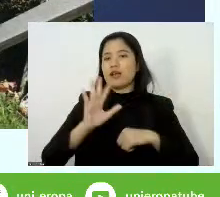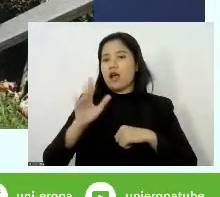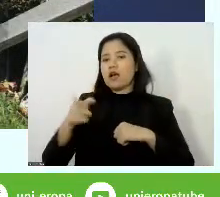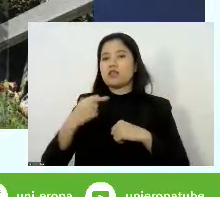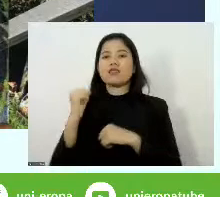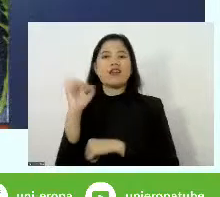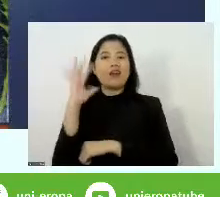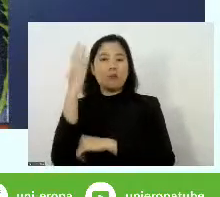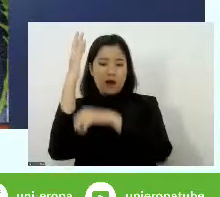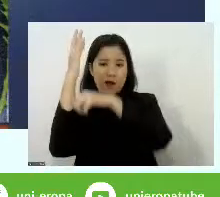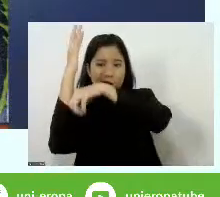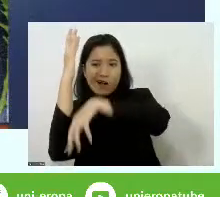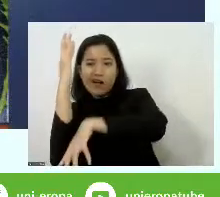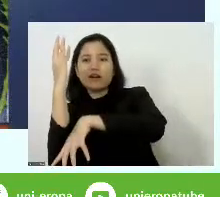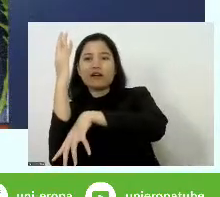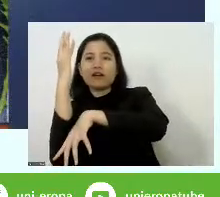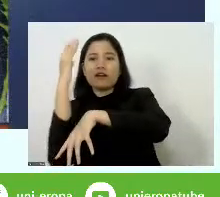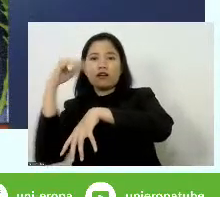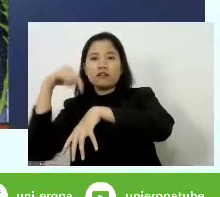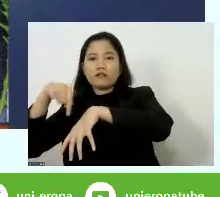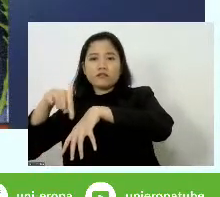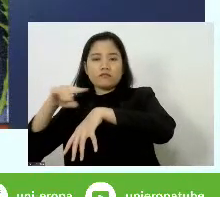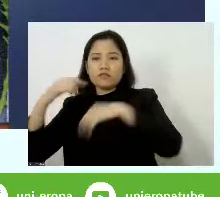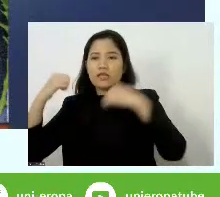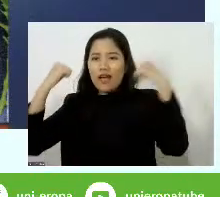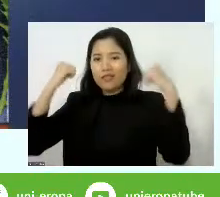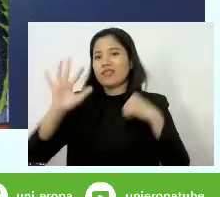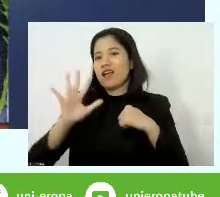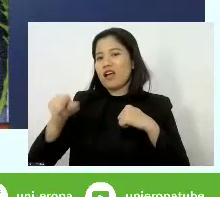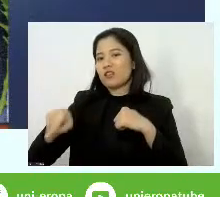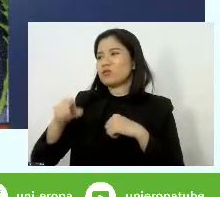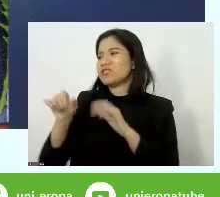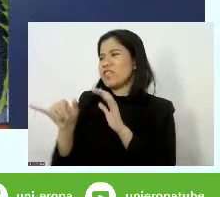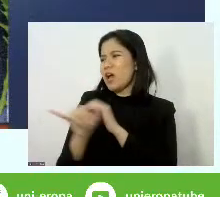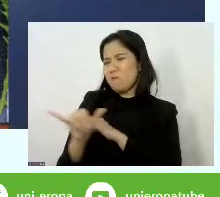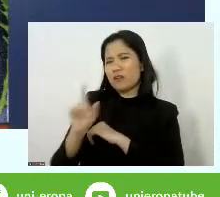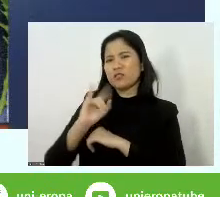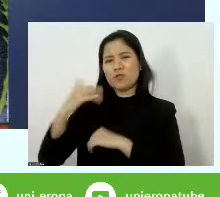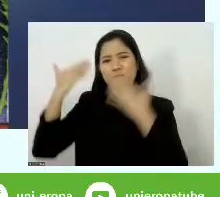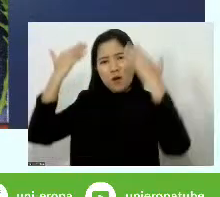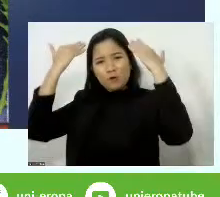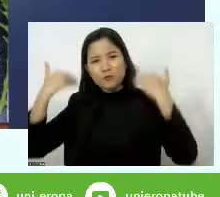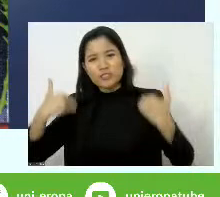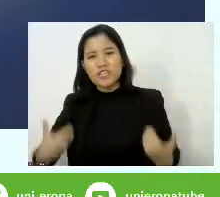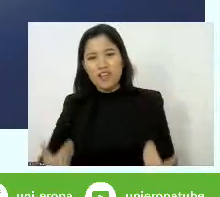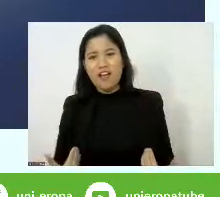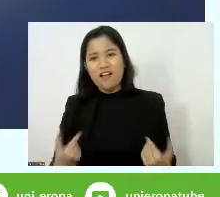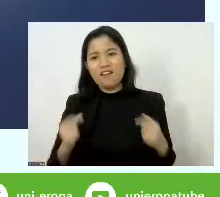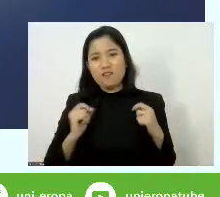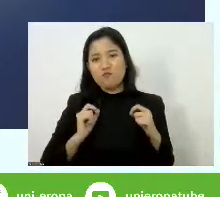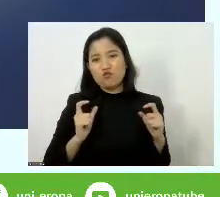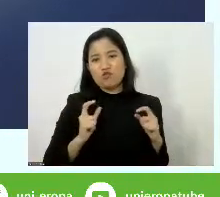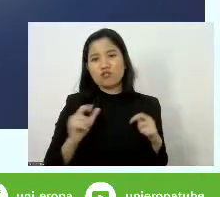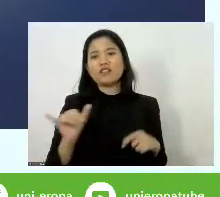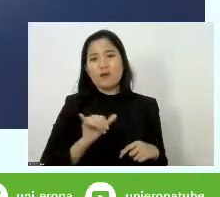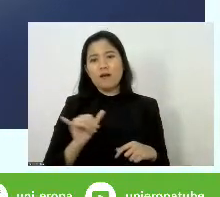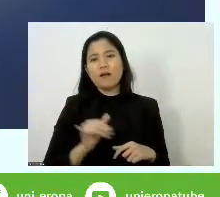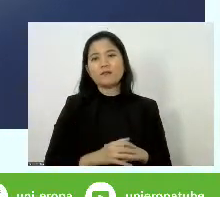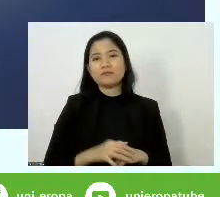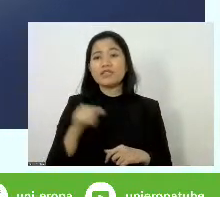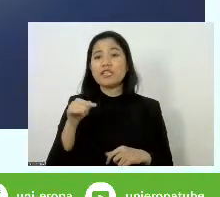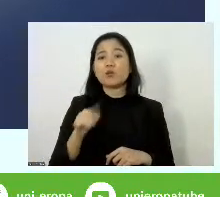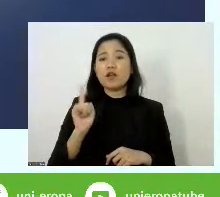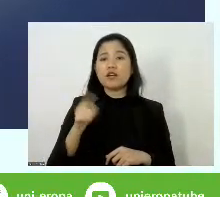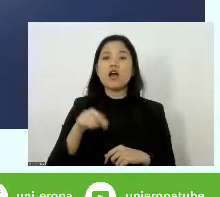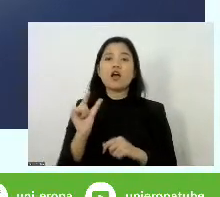batangnya buahnya kantor kena penyakit sebenarnya mirip sama manusia juga imun tubuh kita Nah itu